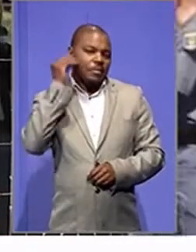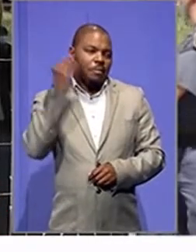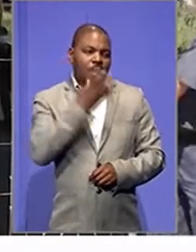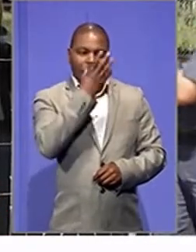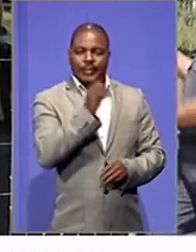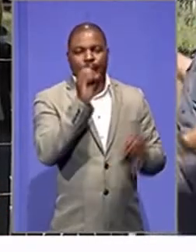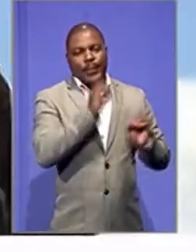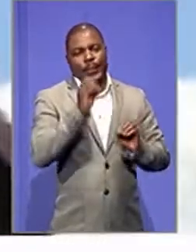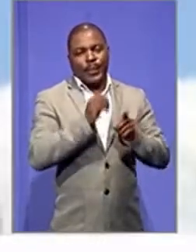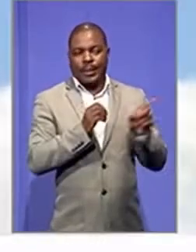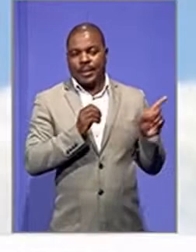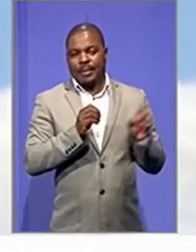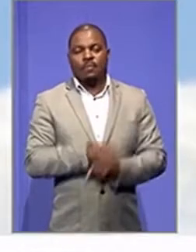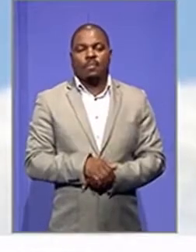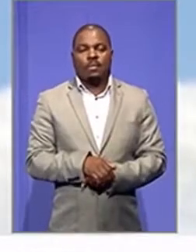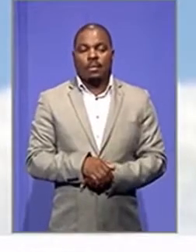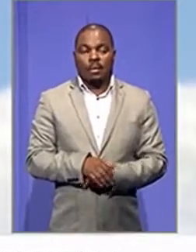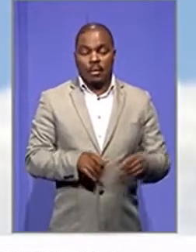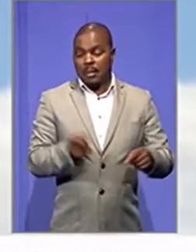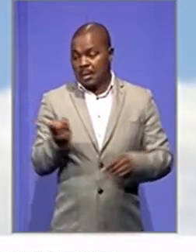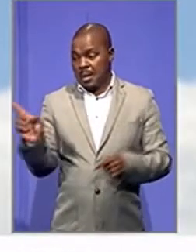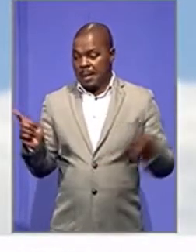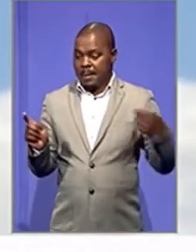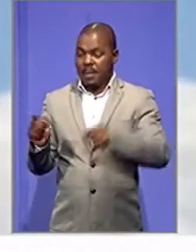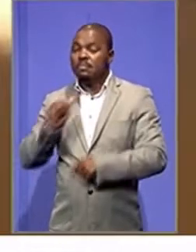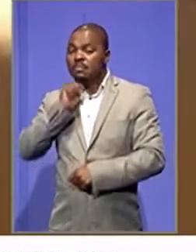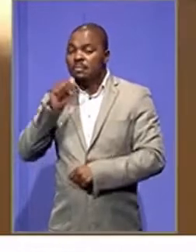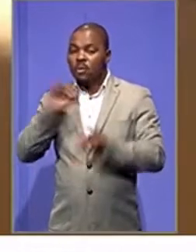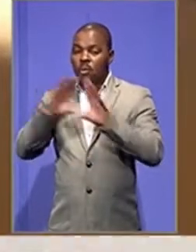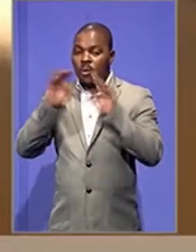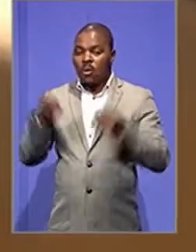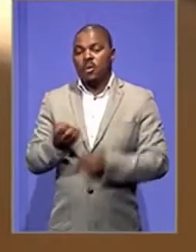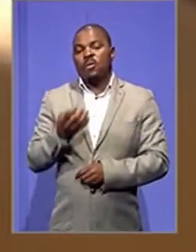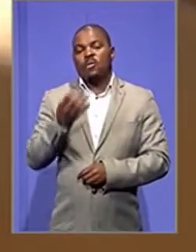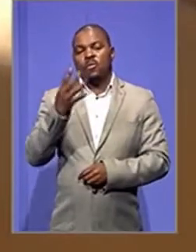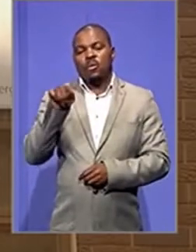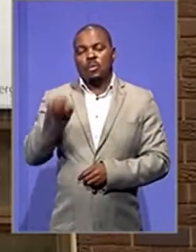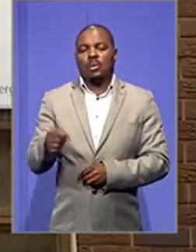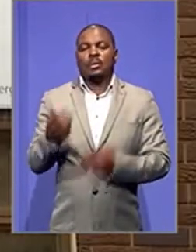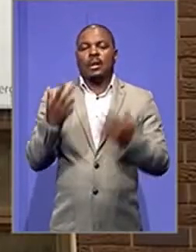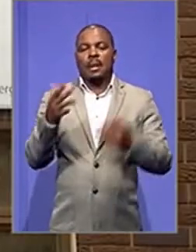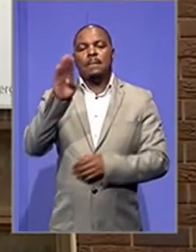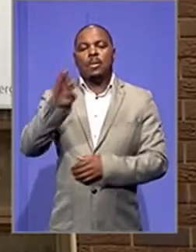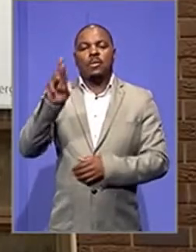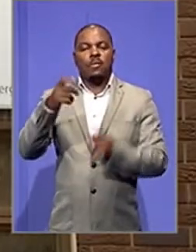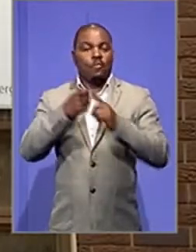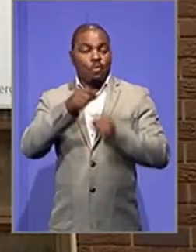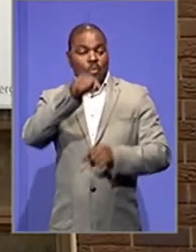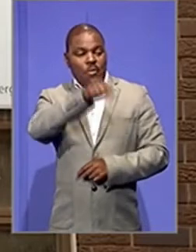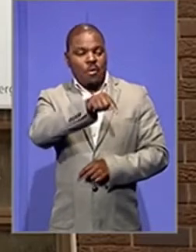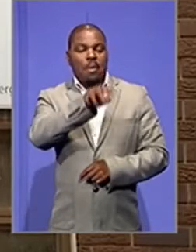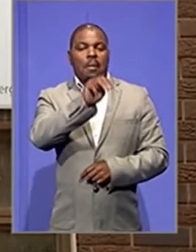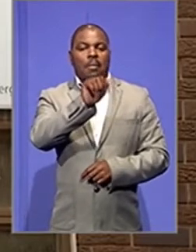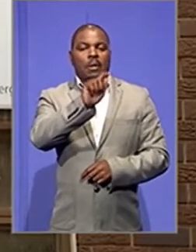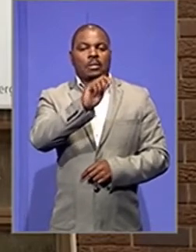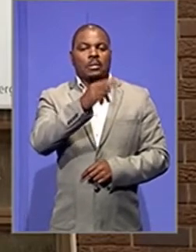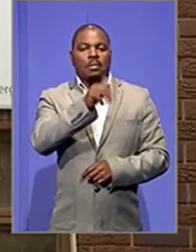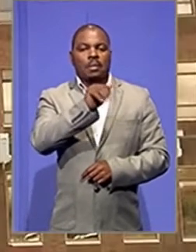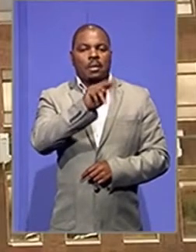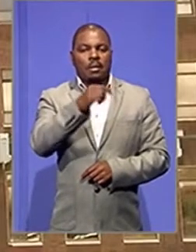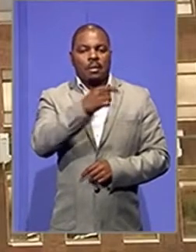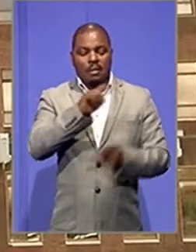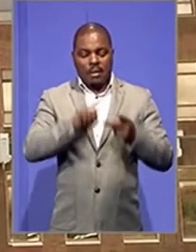e lekaneng. Sedibeng e kolotwa diranta tse dibilione di 4.8 ke mmasepala wa Matjhabeng, ha mmasepala wa